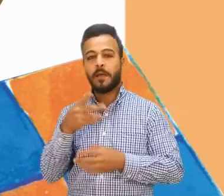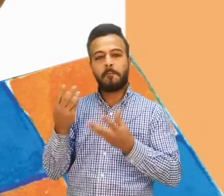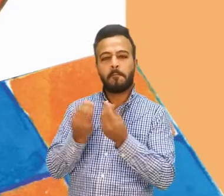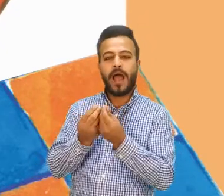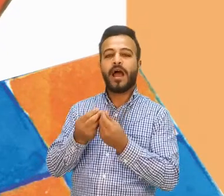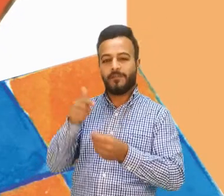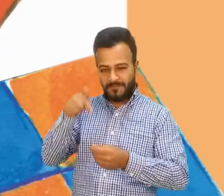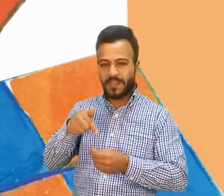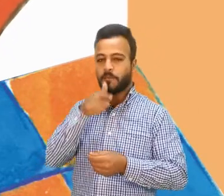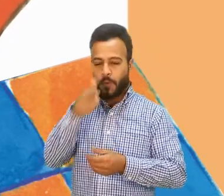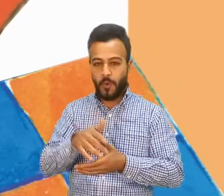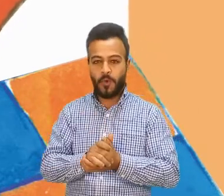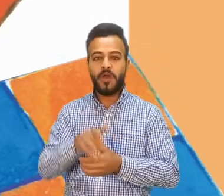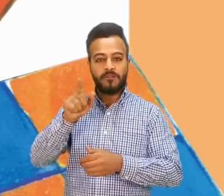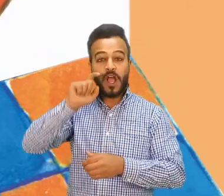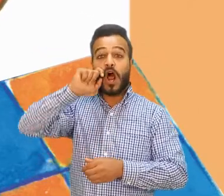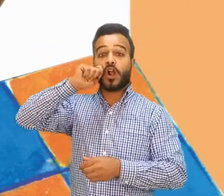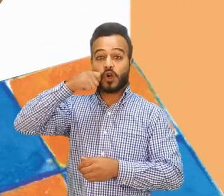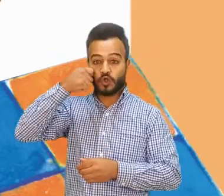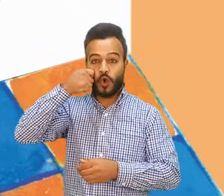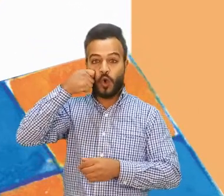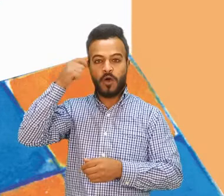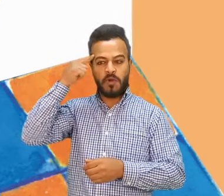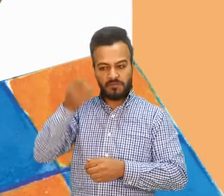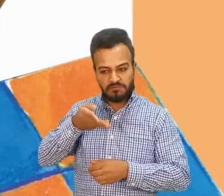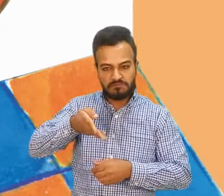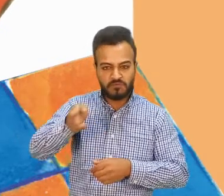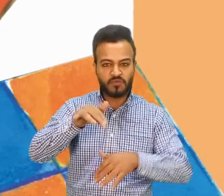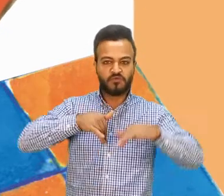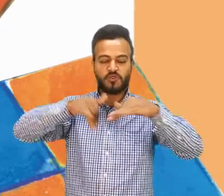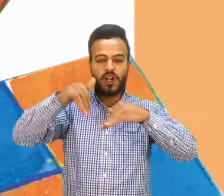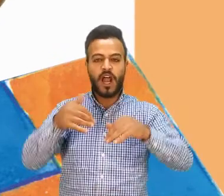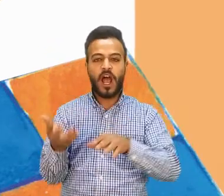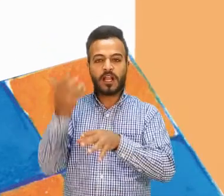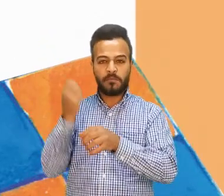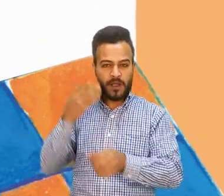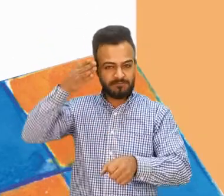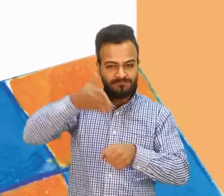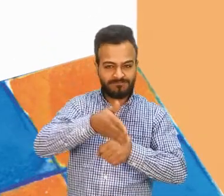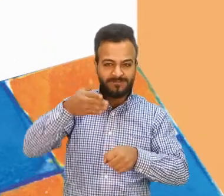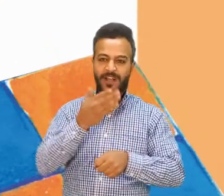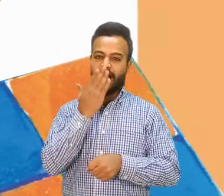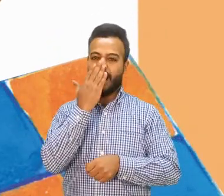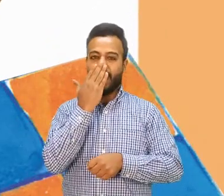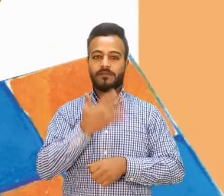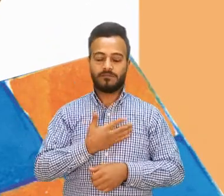سمعها: رجل ذهب ليقطع الشارع، أخذ معه منشاراً.